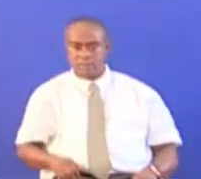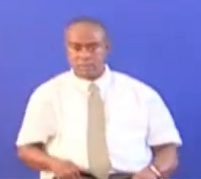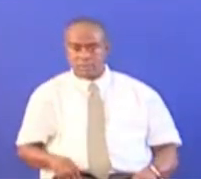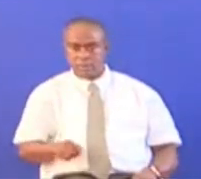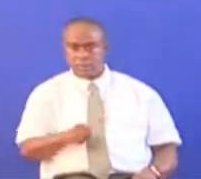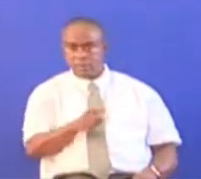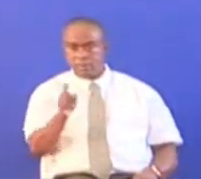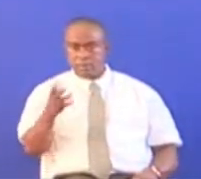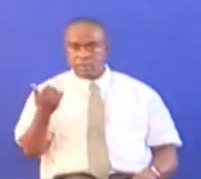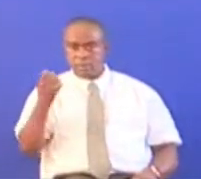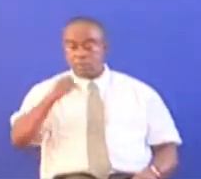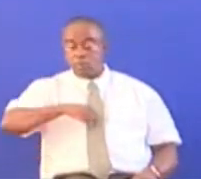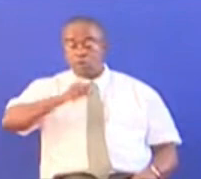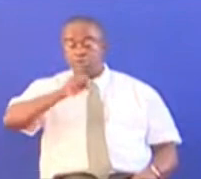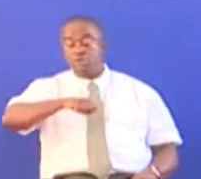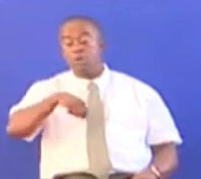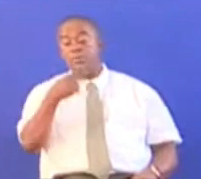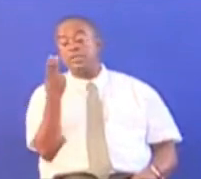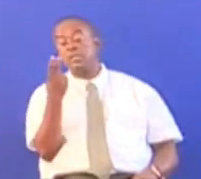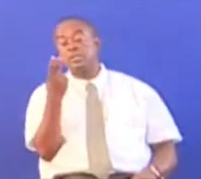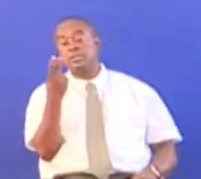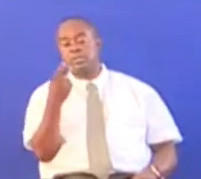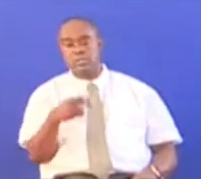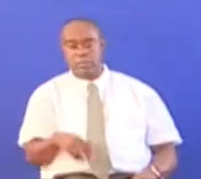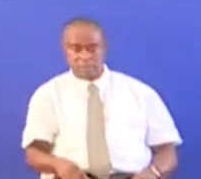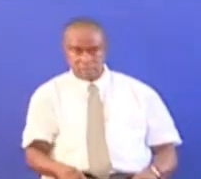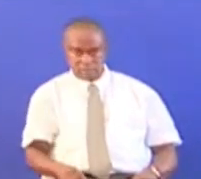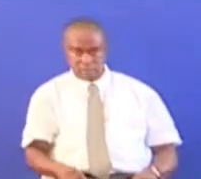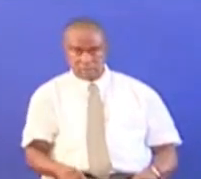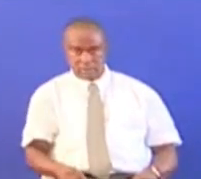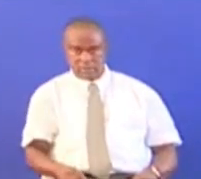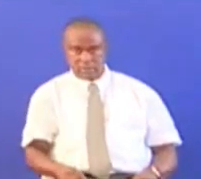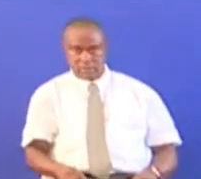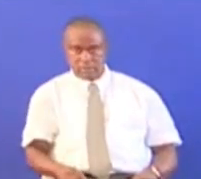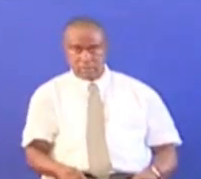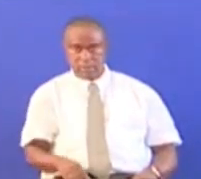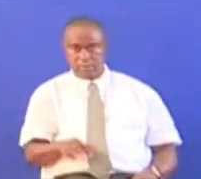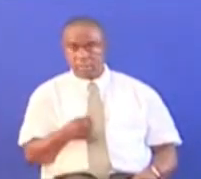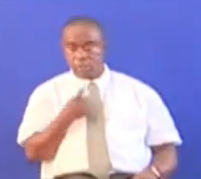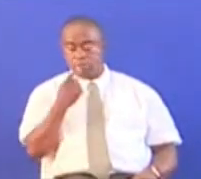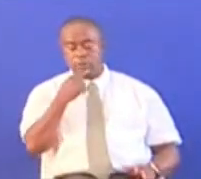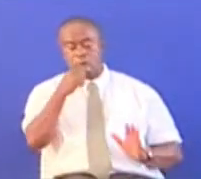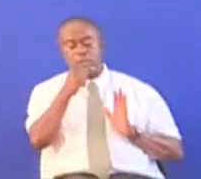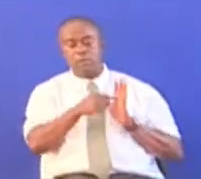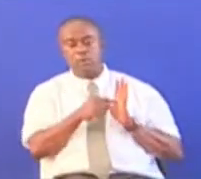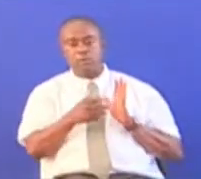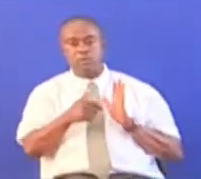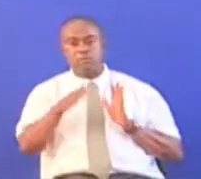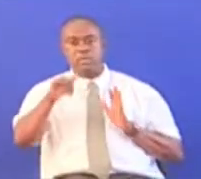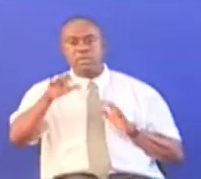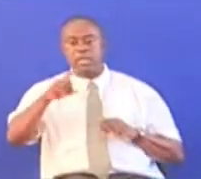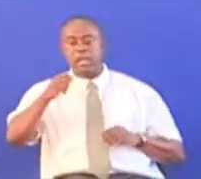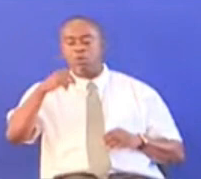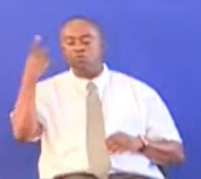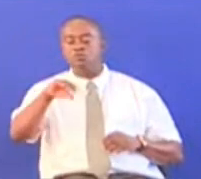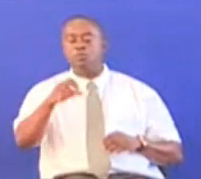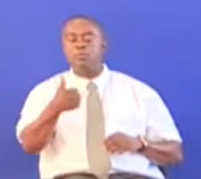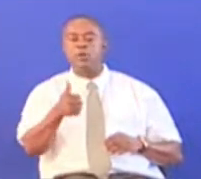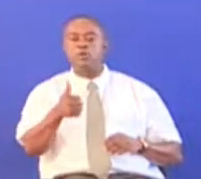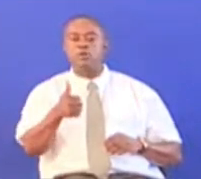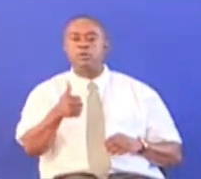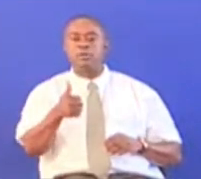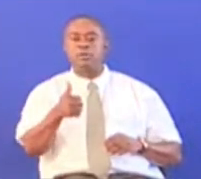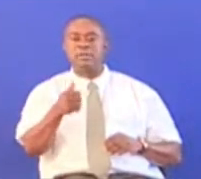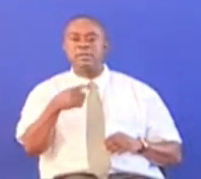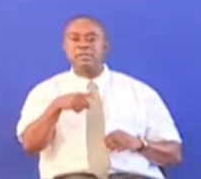ambao wamekuwa washindi wa pili, na niseme tu kikanuni kwa sababu Yanga hawakufungwa kwenye